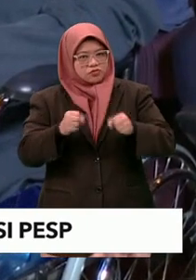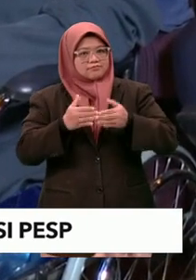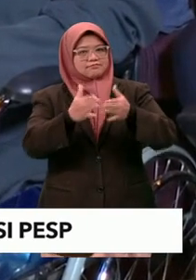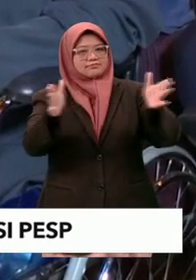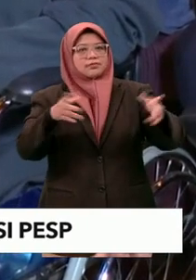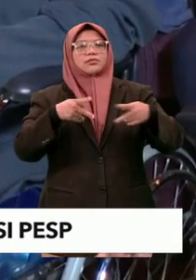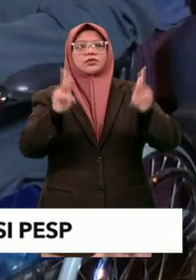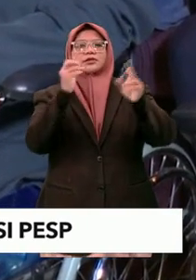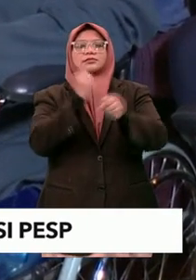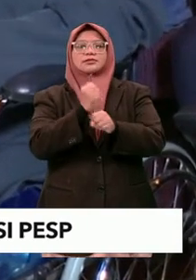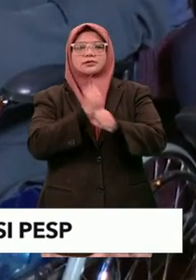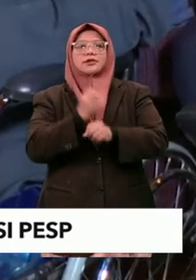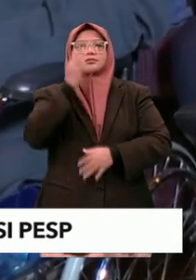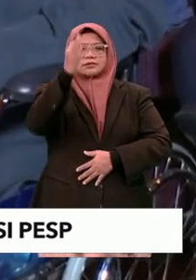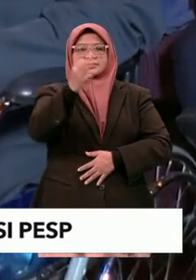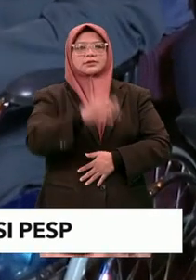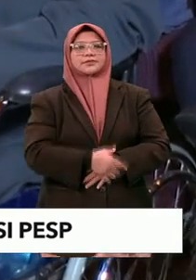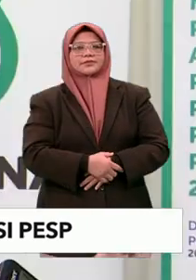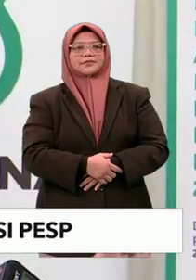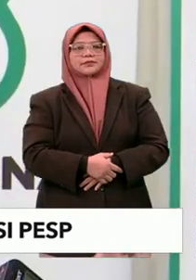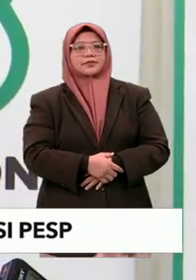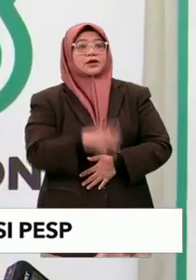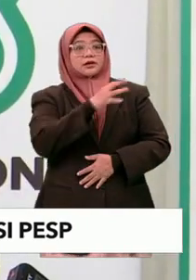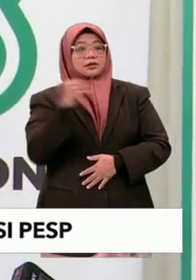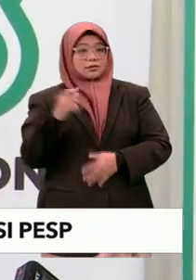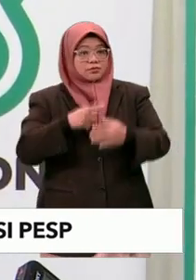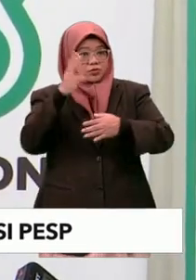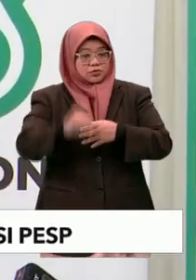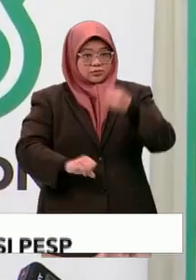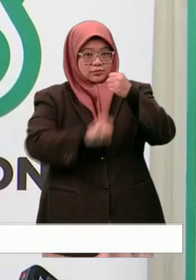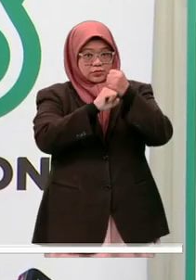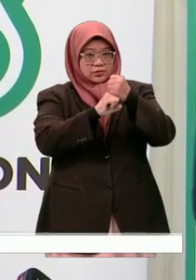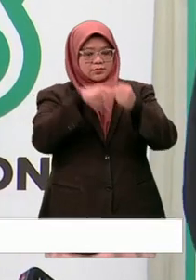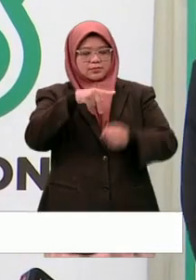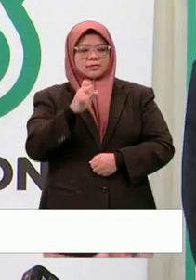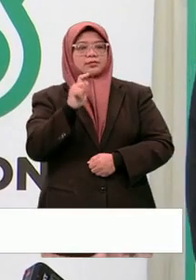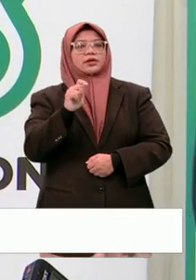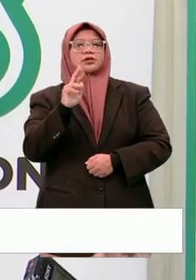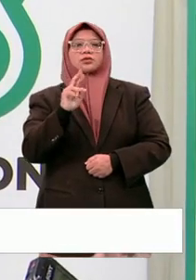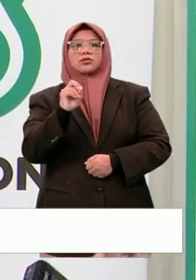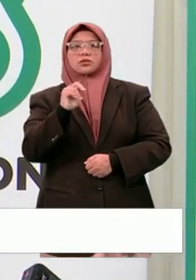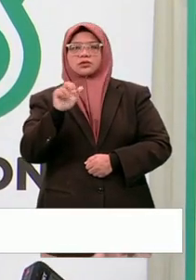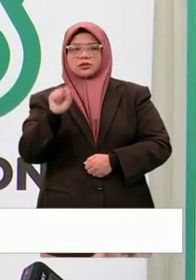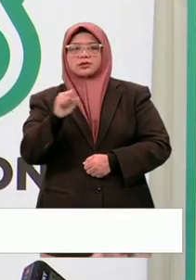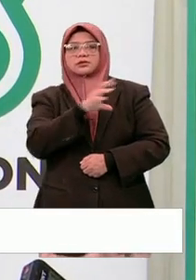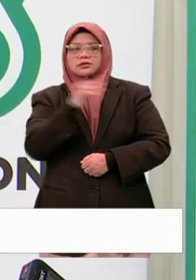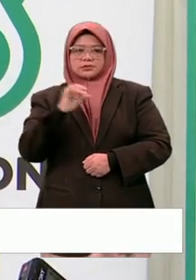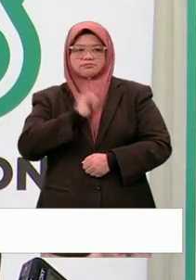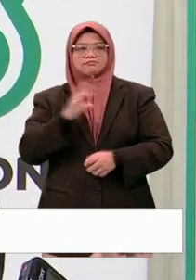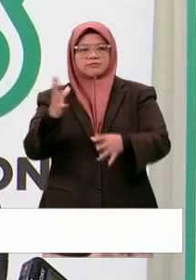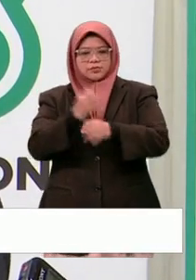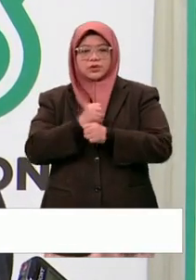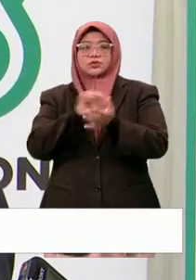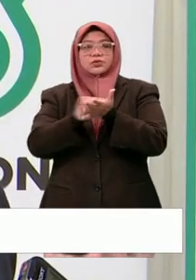peluang kerjaya mereka kelak. Jadi melalui program sponsorship Petronas ini, PESP, saya mendapat